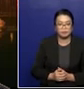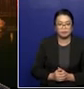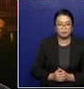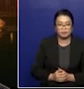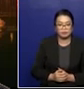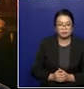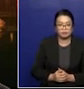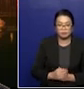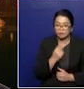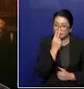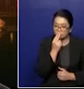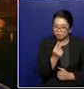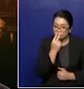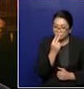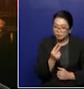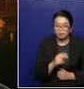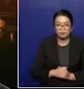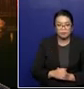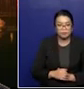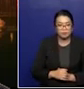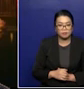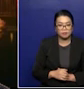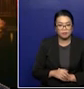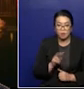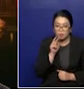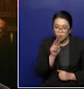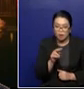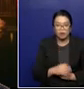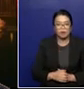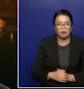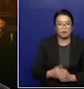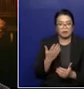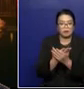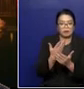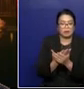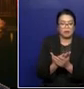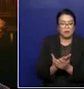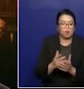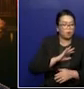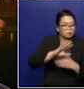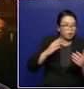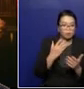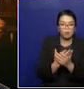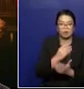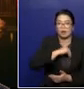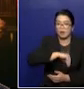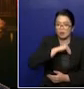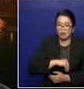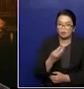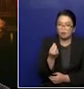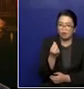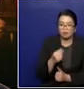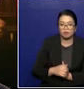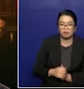ท่านดูนะฮะไอ้นี่คือการคาดการ GDP คือรายได้มวลรวมประชาชาติฮะรายได้มวลรวมประช